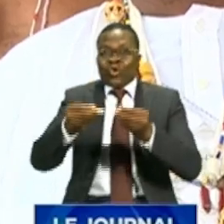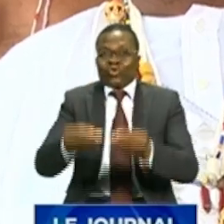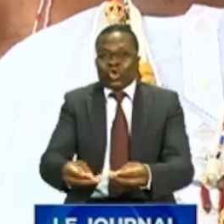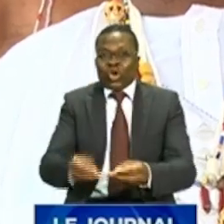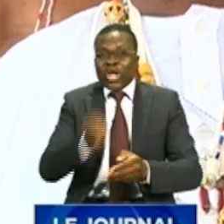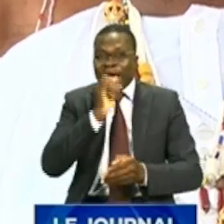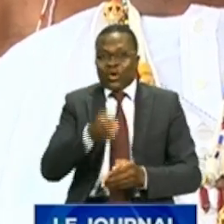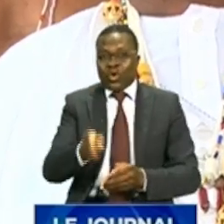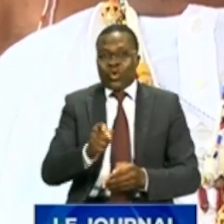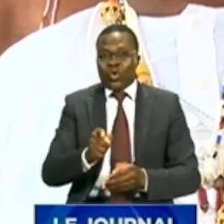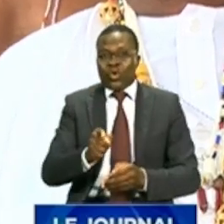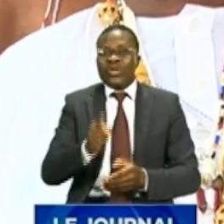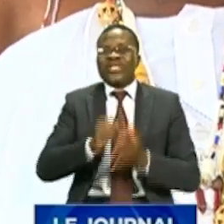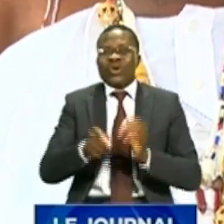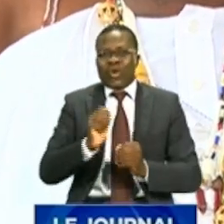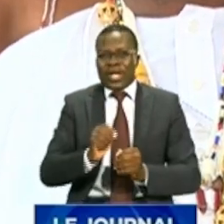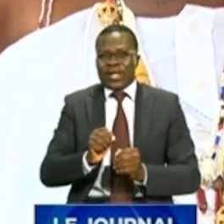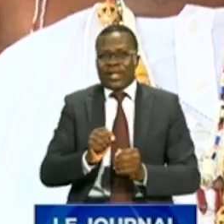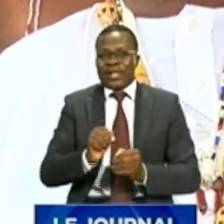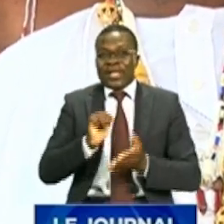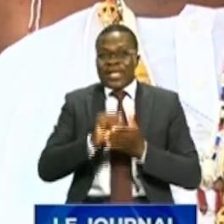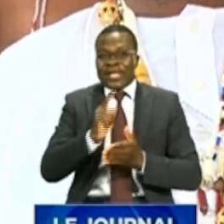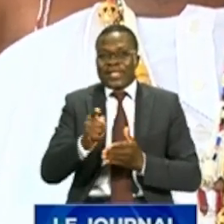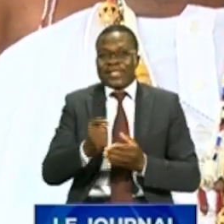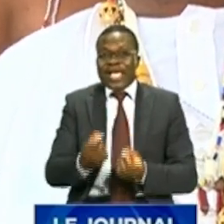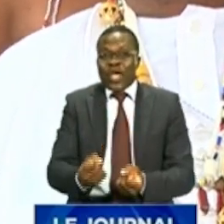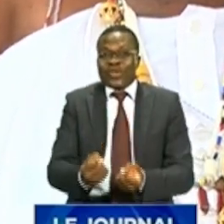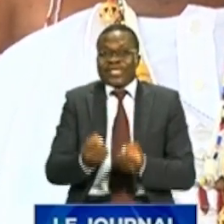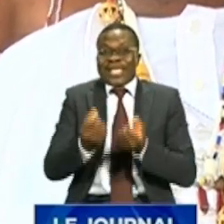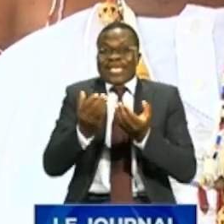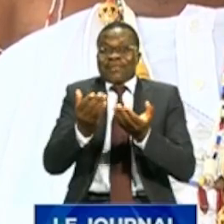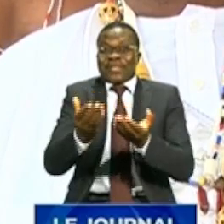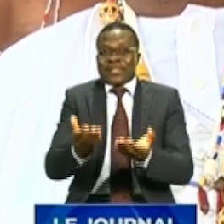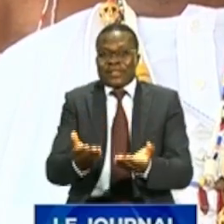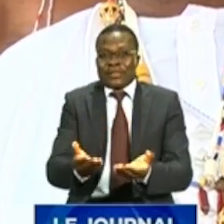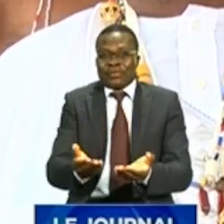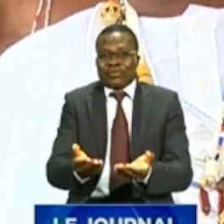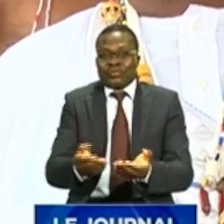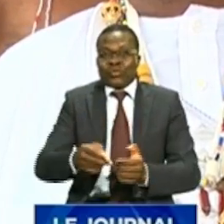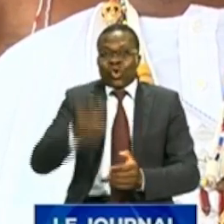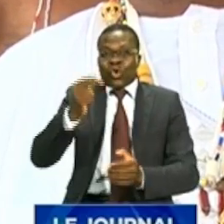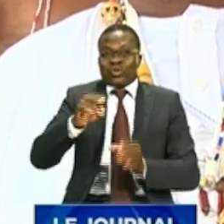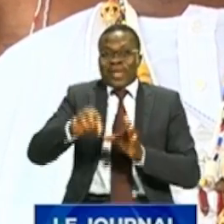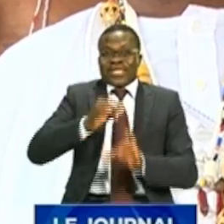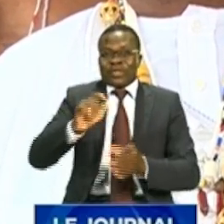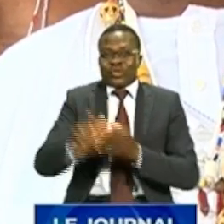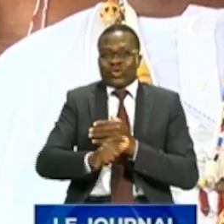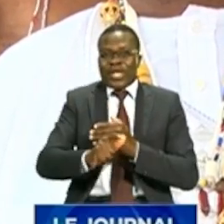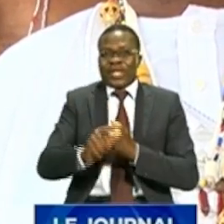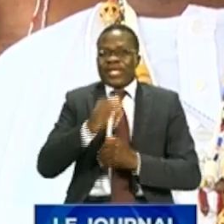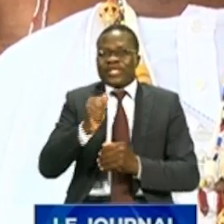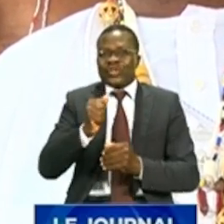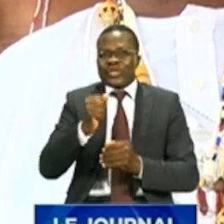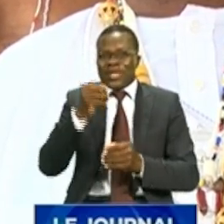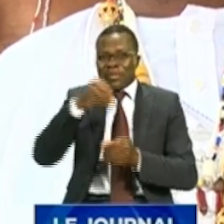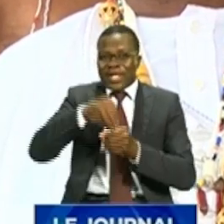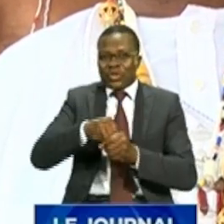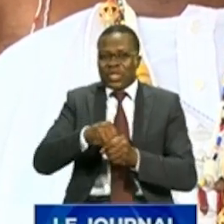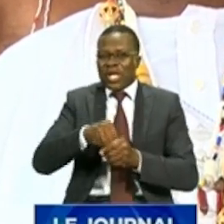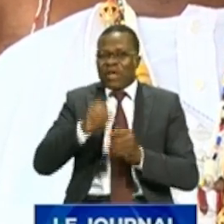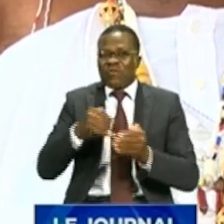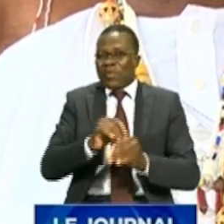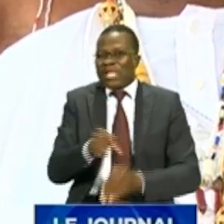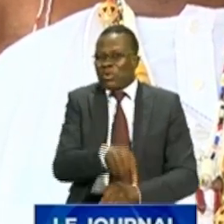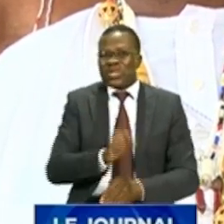Agbandoto. Agbandoto là, c'est un sacrifice hautement spirituel. Si tu n'es pas initié, tu ne peux pas